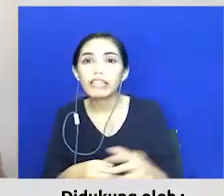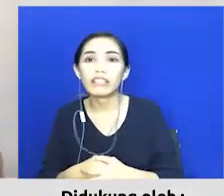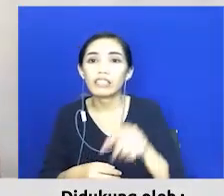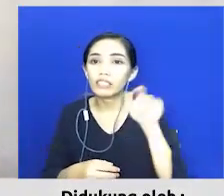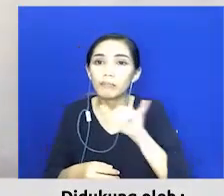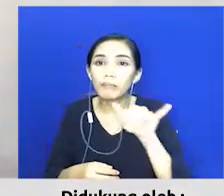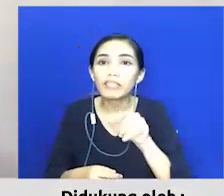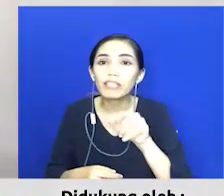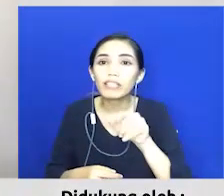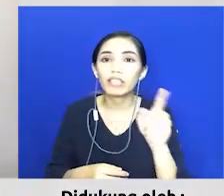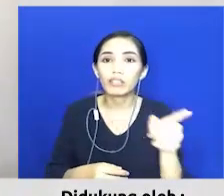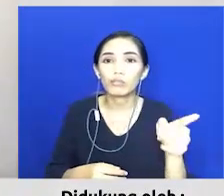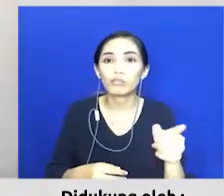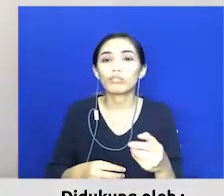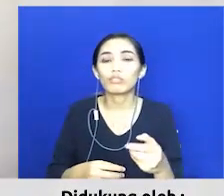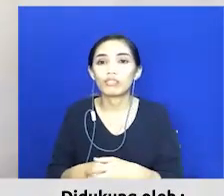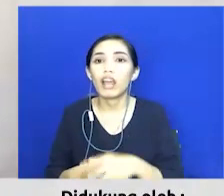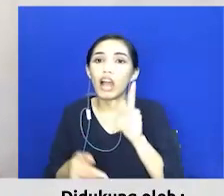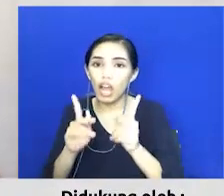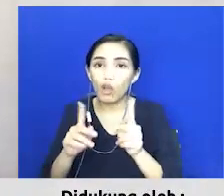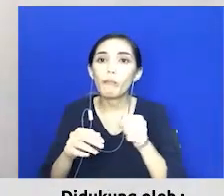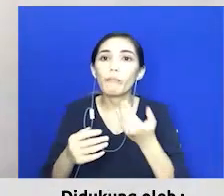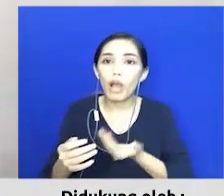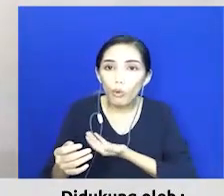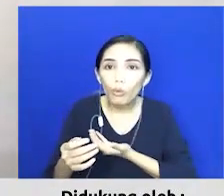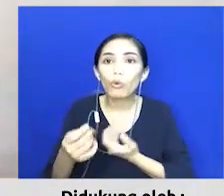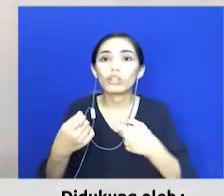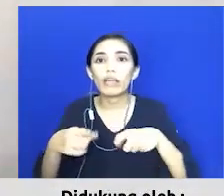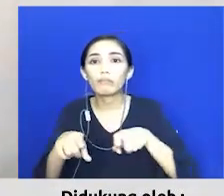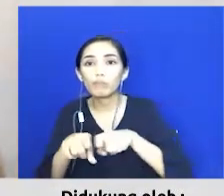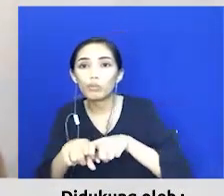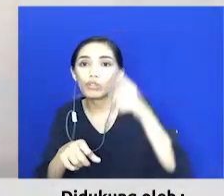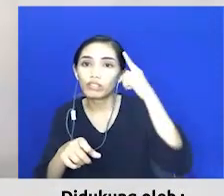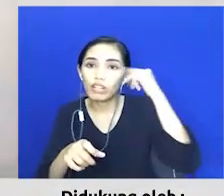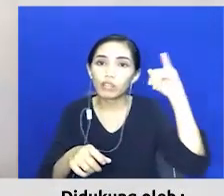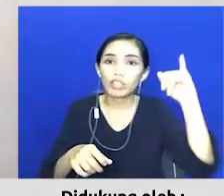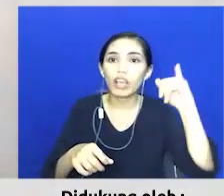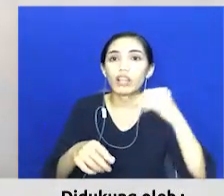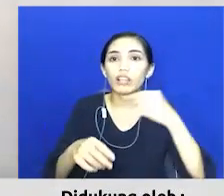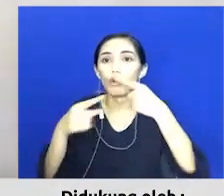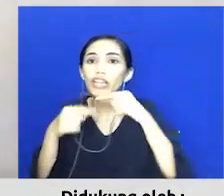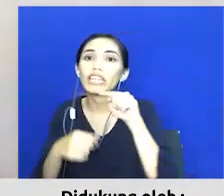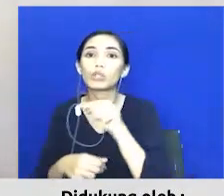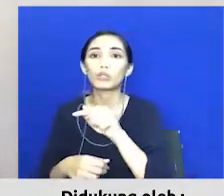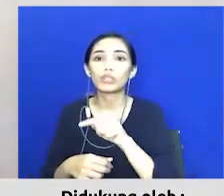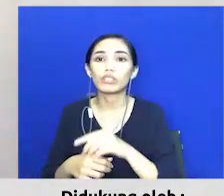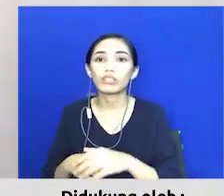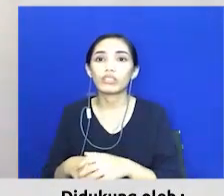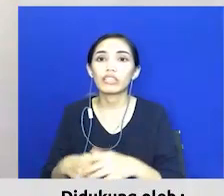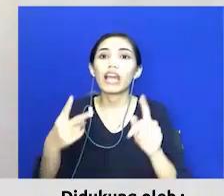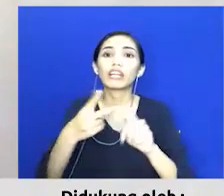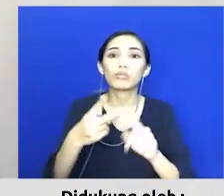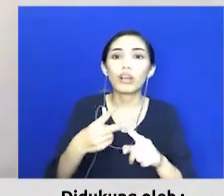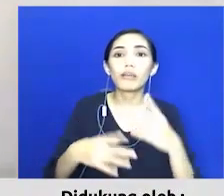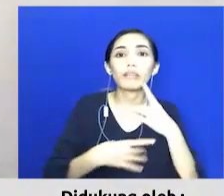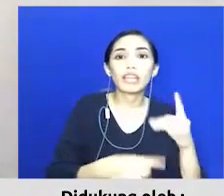kembali ke sana kalau mau relevan terus gitu ya, kembali ke gagasan. Mbak Prima juga tadi ngomong itu dulu gitu di depan. Nah yang kedua yang menarik adalah justru